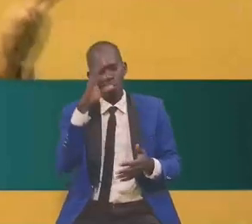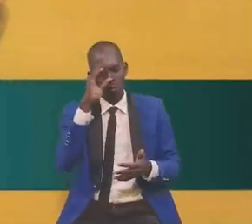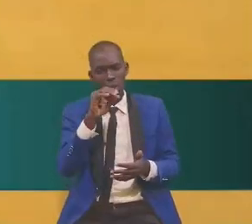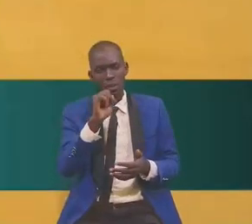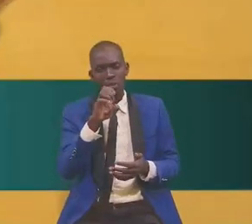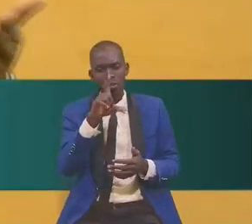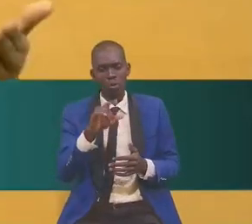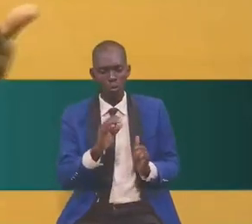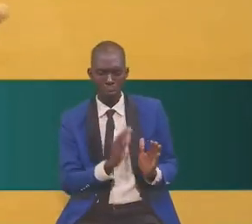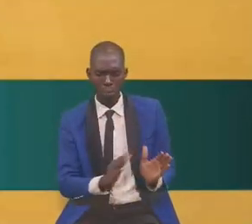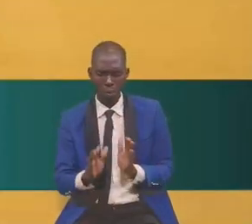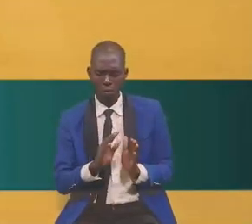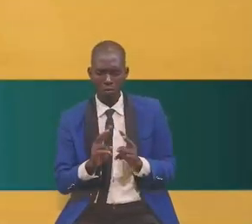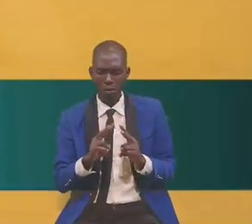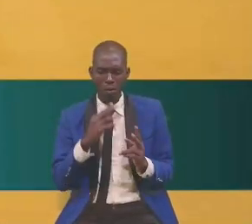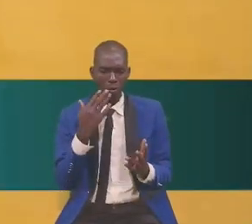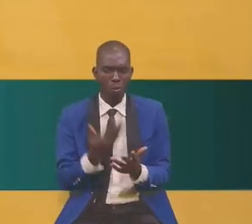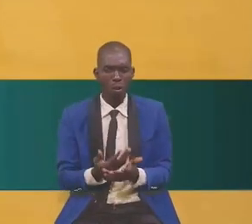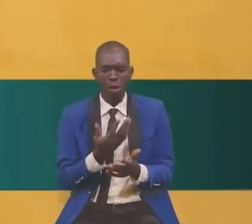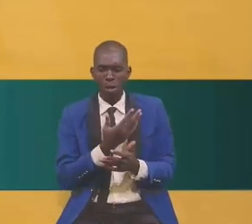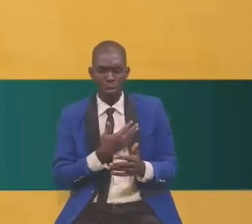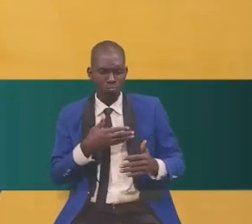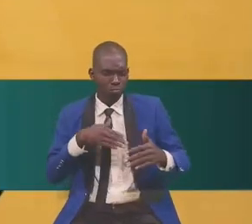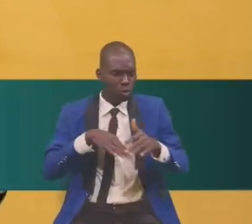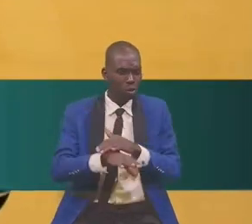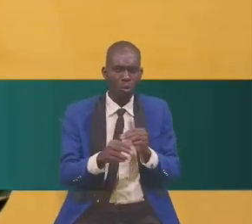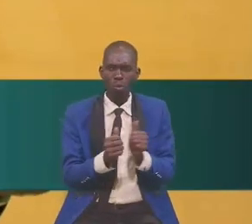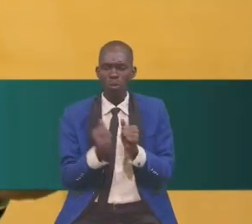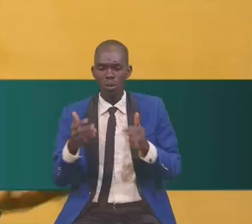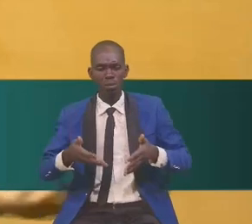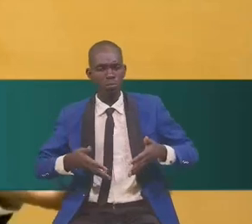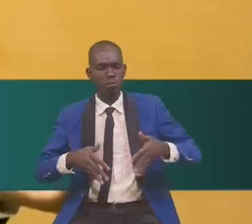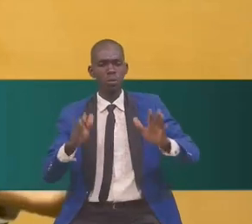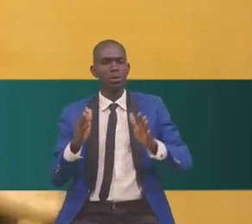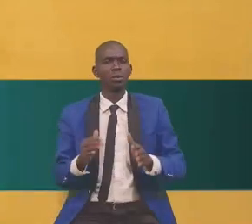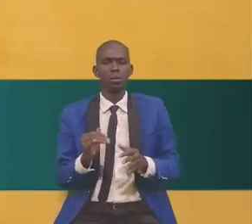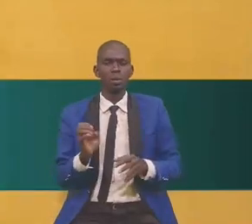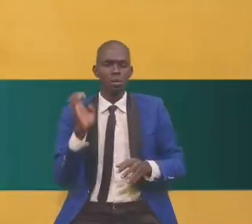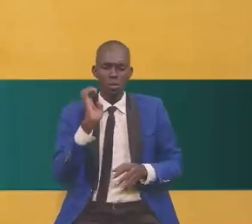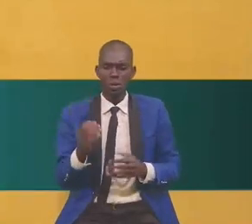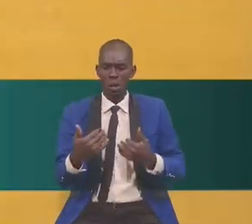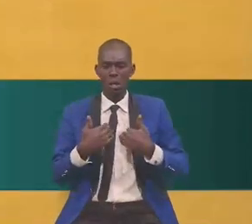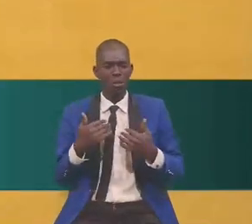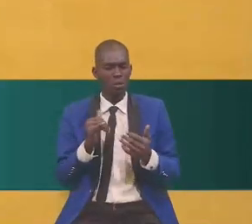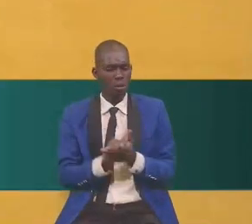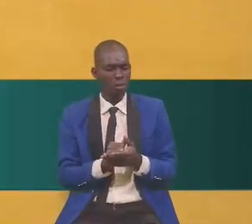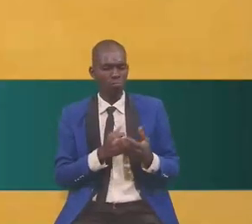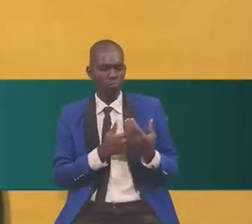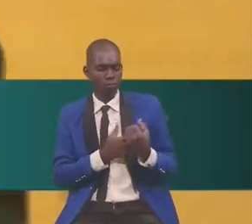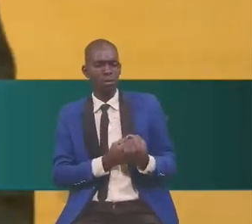entrait sans permission, s'il avait cette audace, s'il avait ce courage d'entrer dans chaque